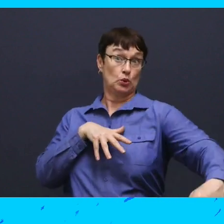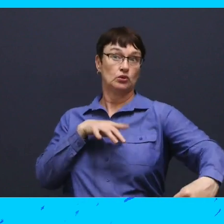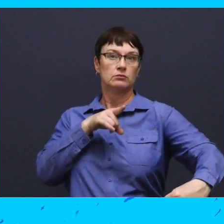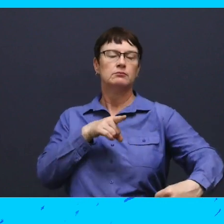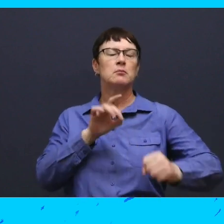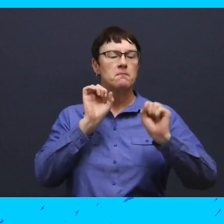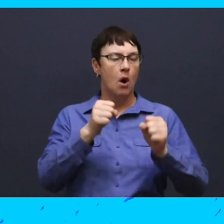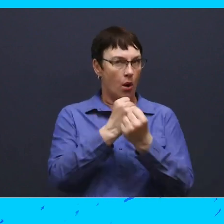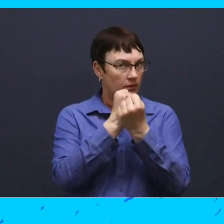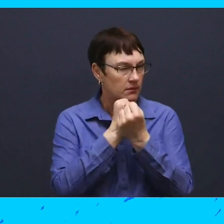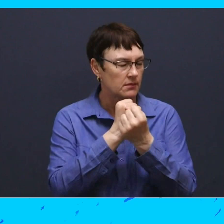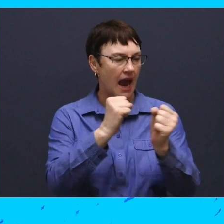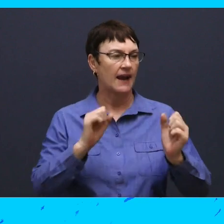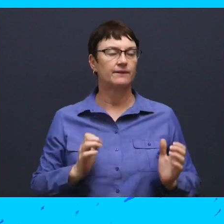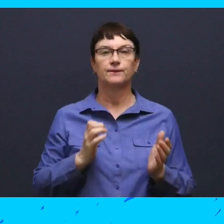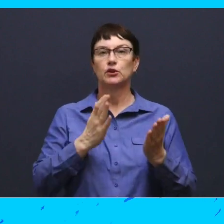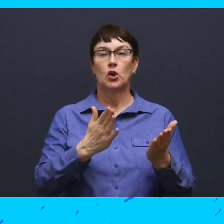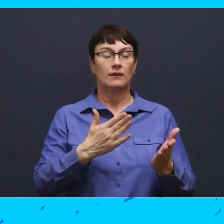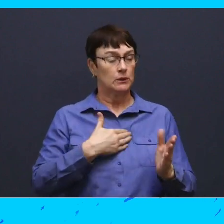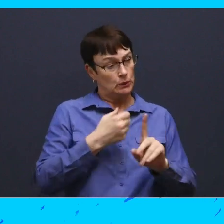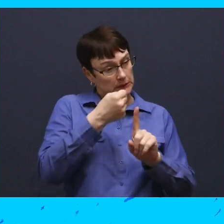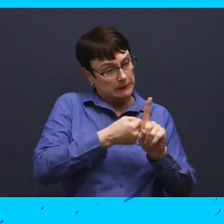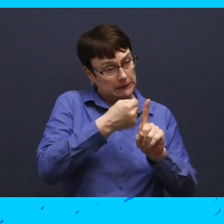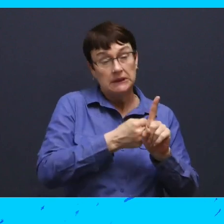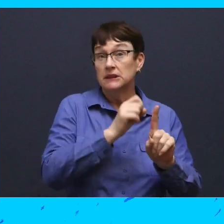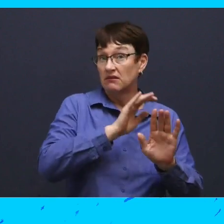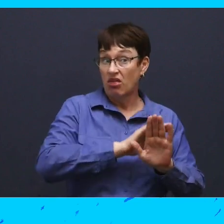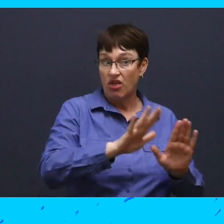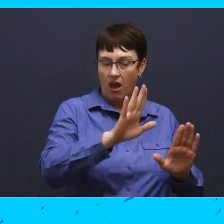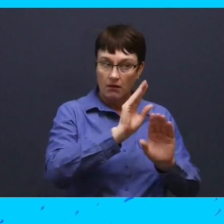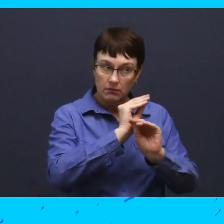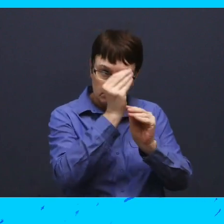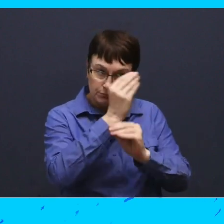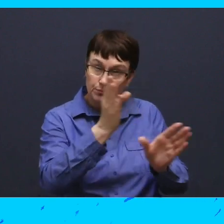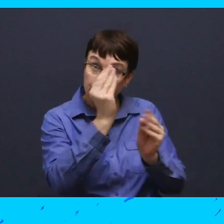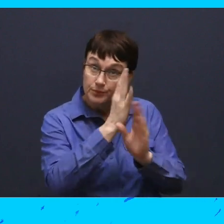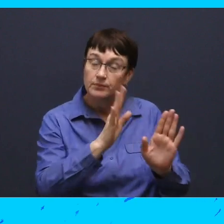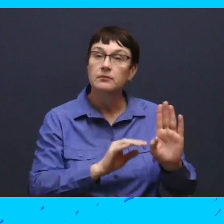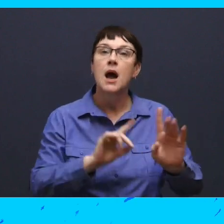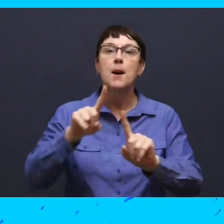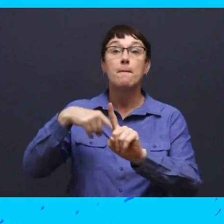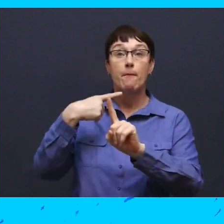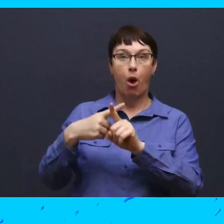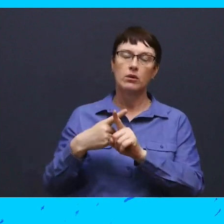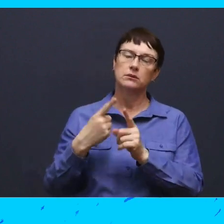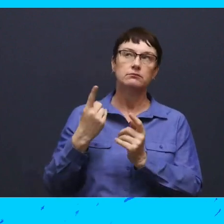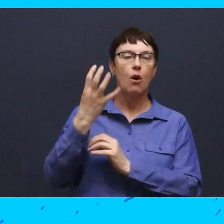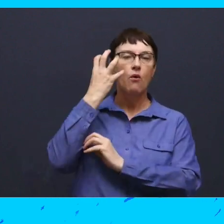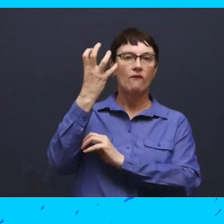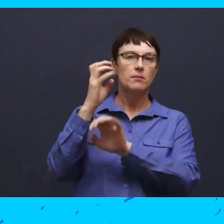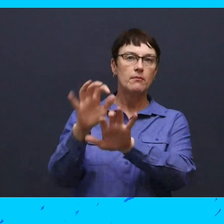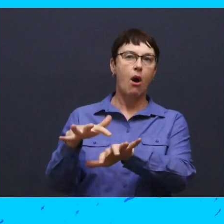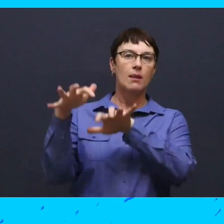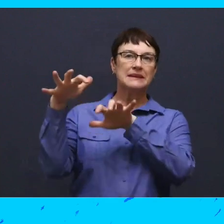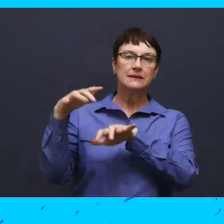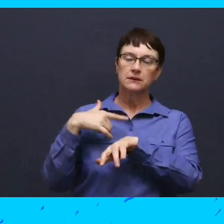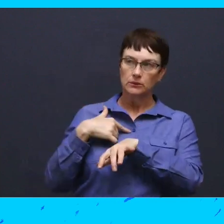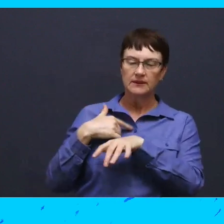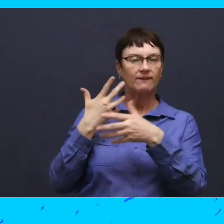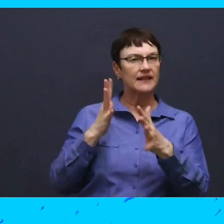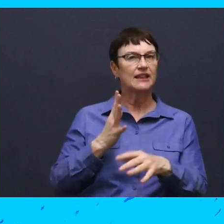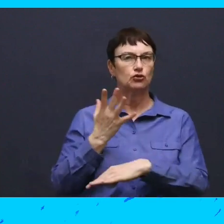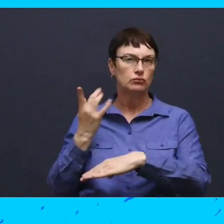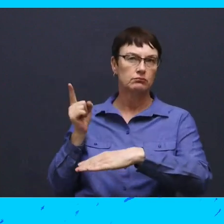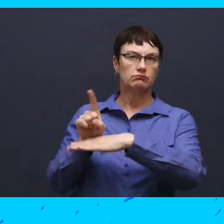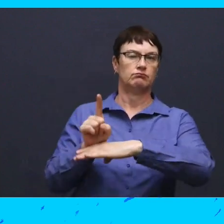démultiplier cette information pour que les jeunes puissent comprendre et savoir quels sont les services offerts